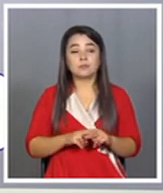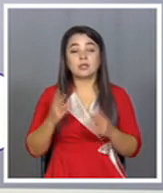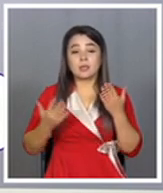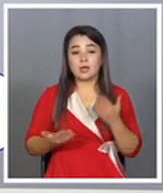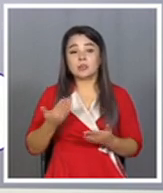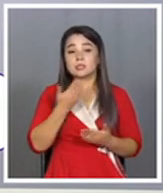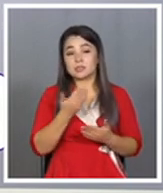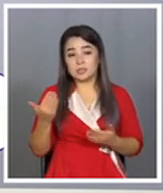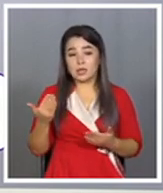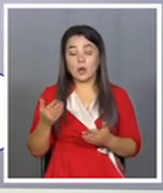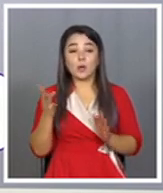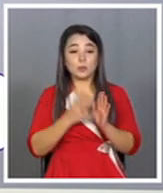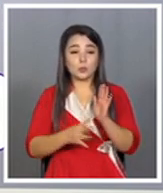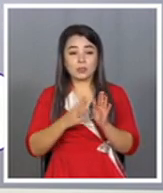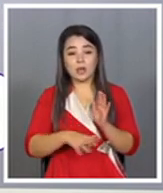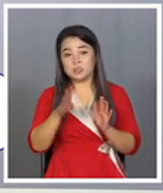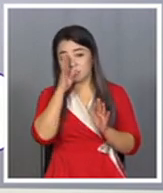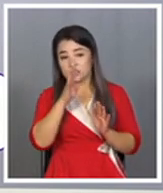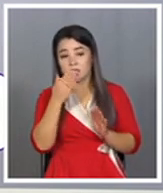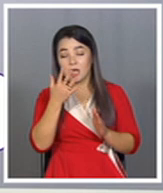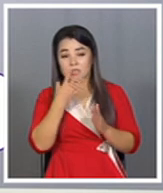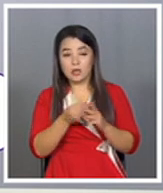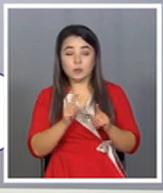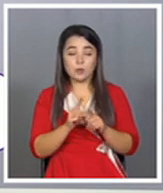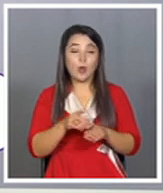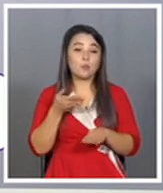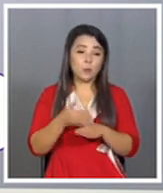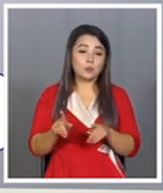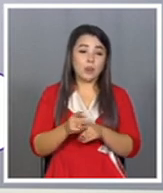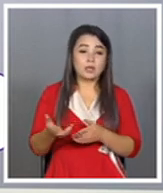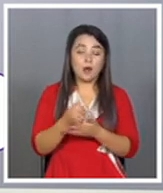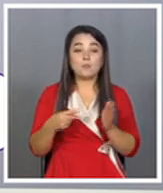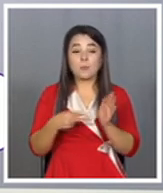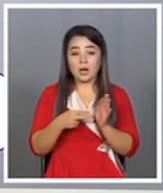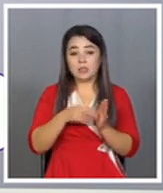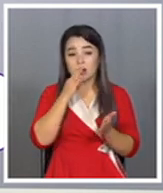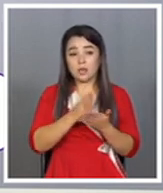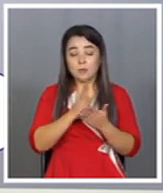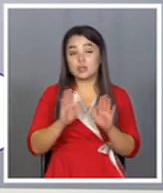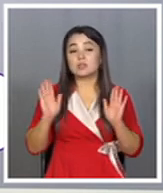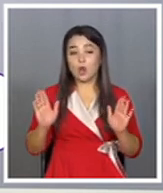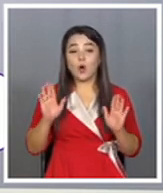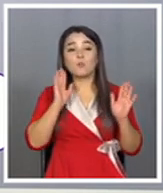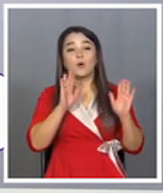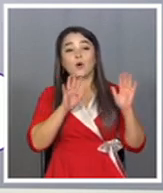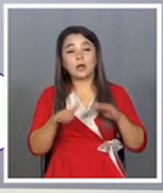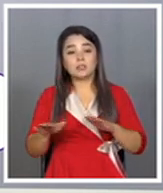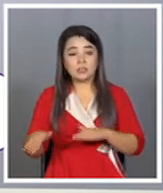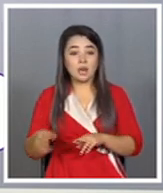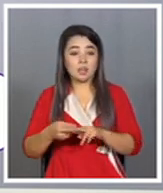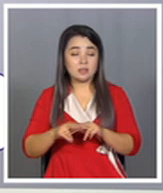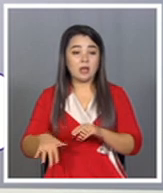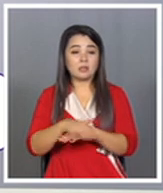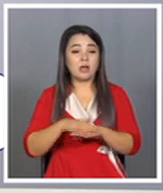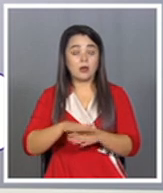сіздерде 90-дық жиынтық бағалауда, немесе бөлім бойынша жиынтық бағалауда тек қана мұхитты алып қана жатқан тақта